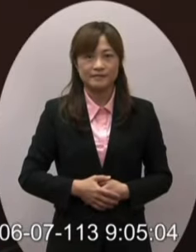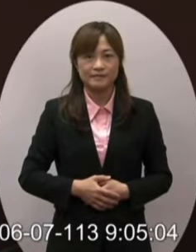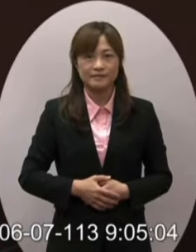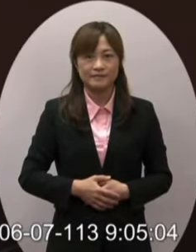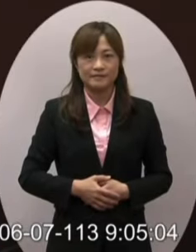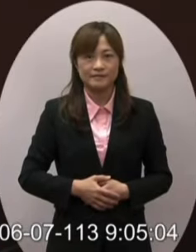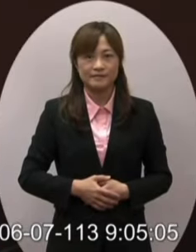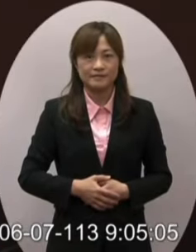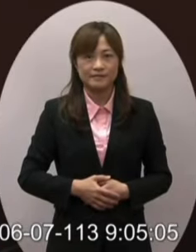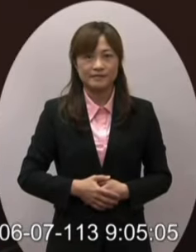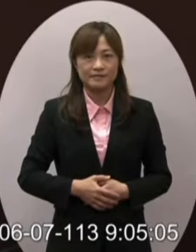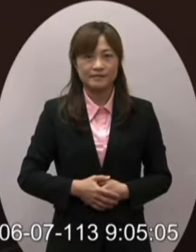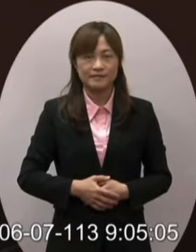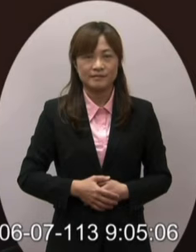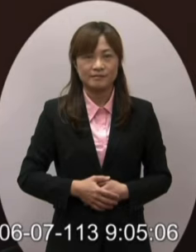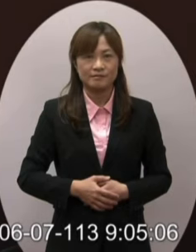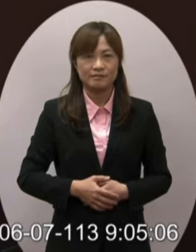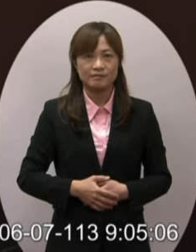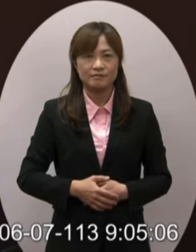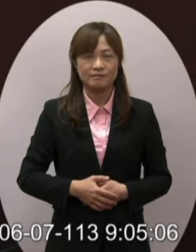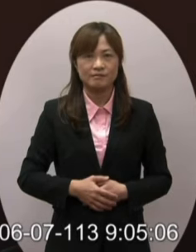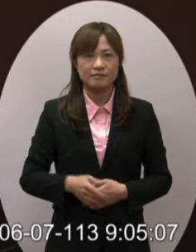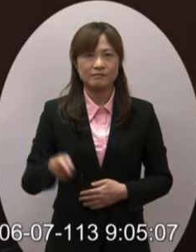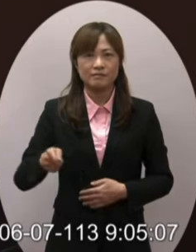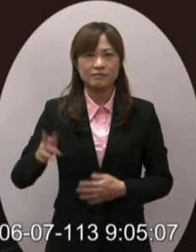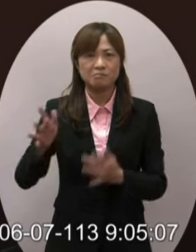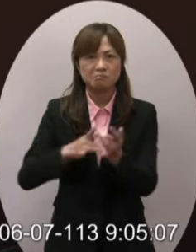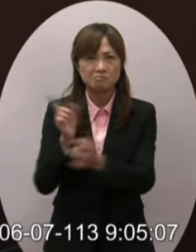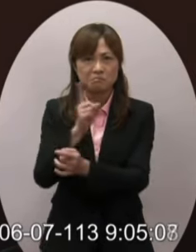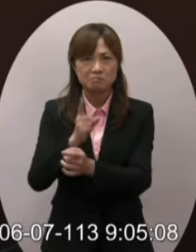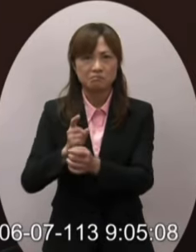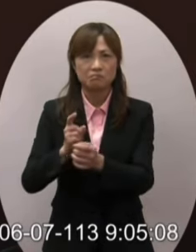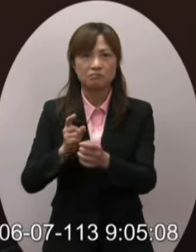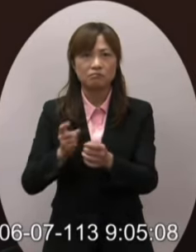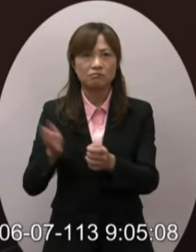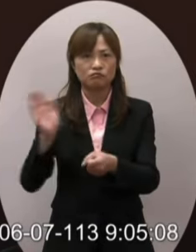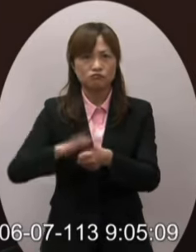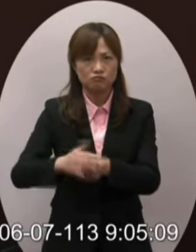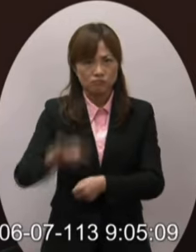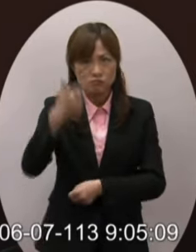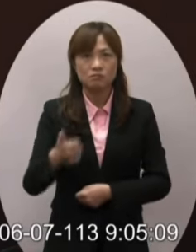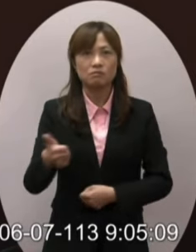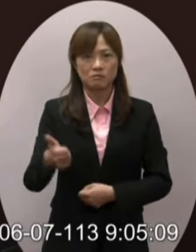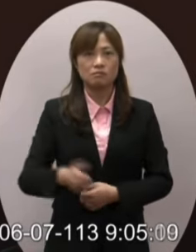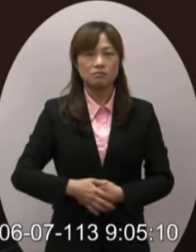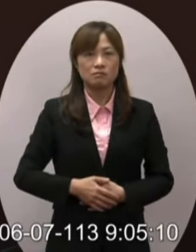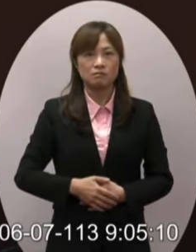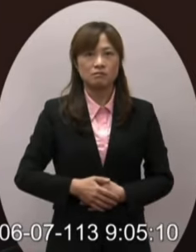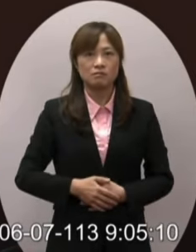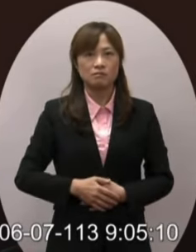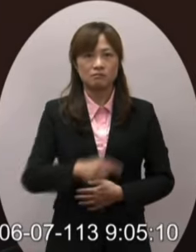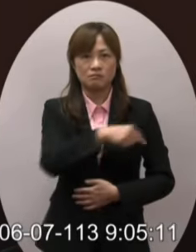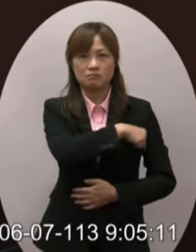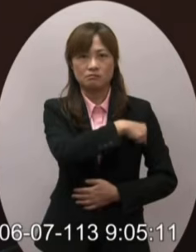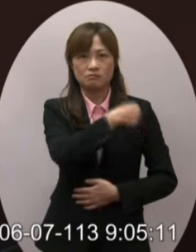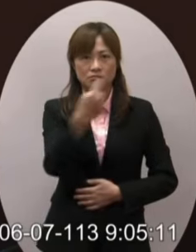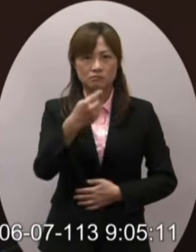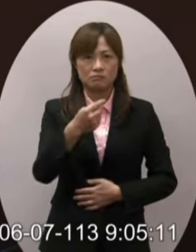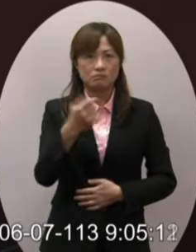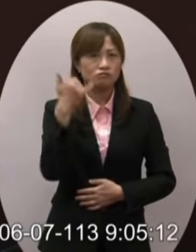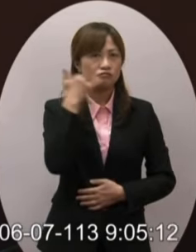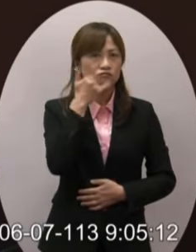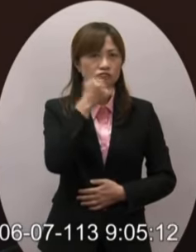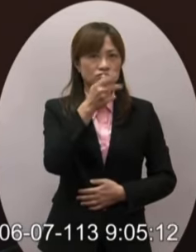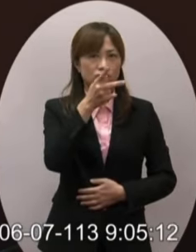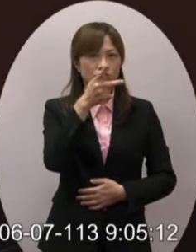亡羊补牢，为时未晚。礼拜一的时候，在基隆八斗子地区发生